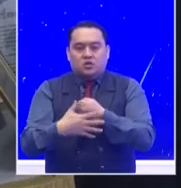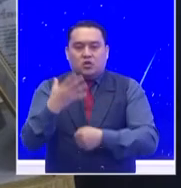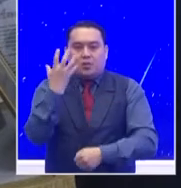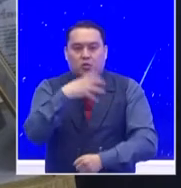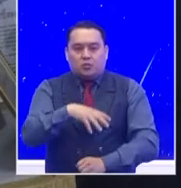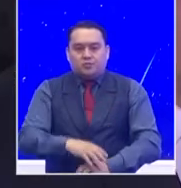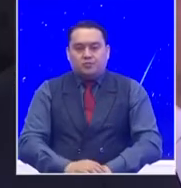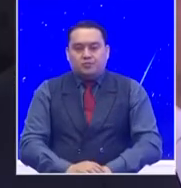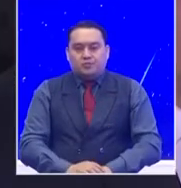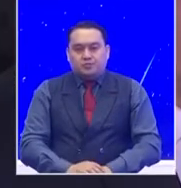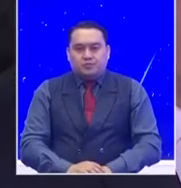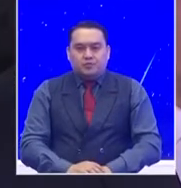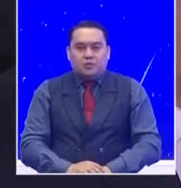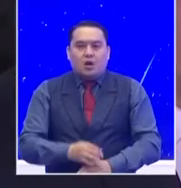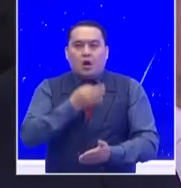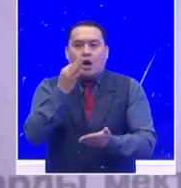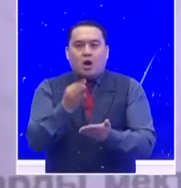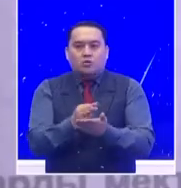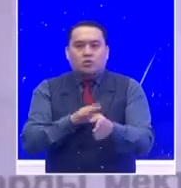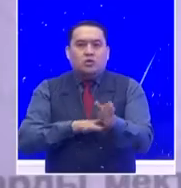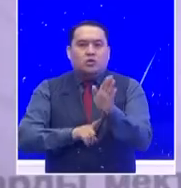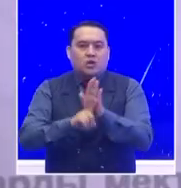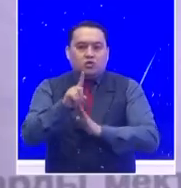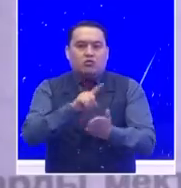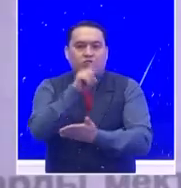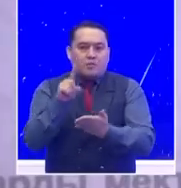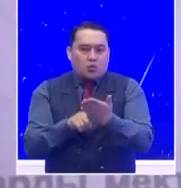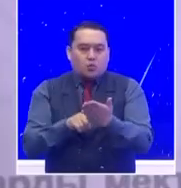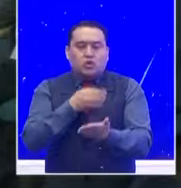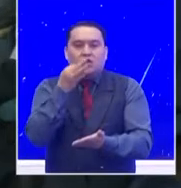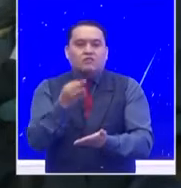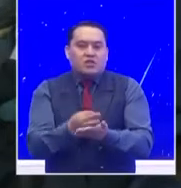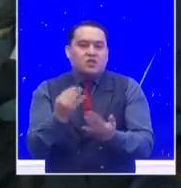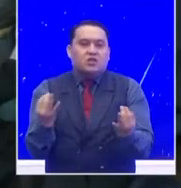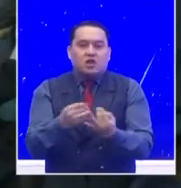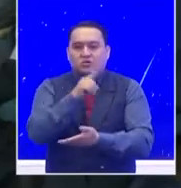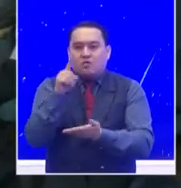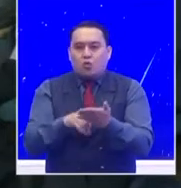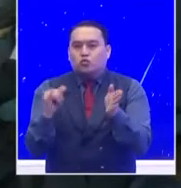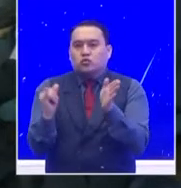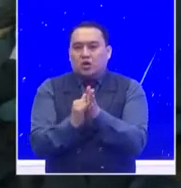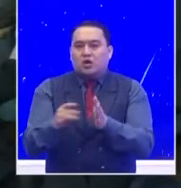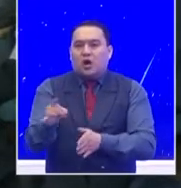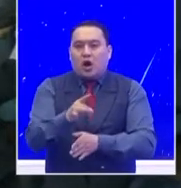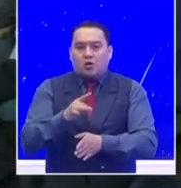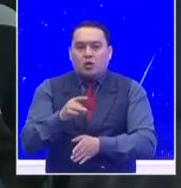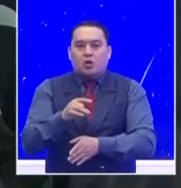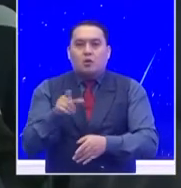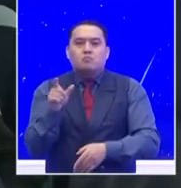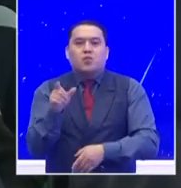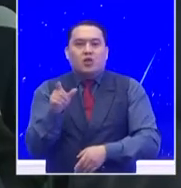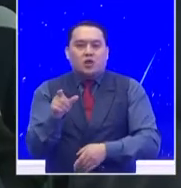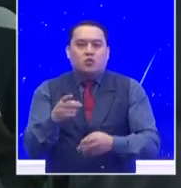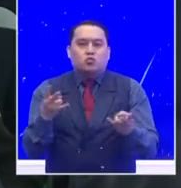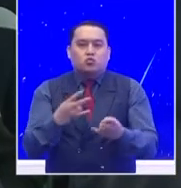теплом. После отчета началась процедура вопросов-ответов. Если одни интересовались установкой в районном центре банкоматов,